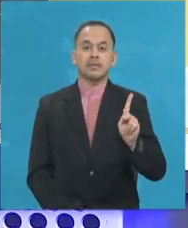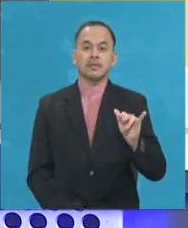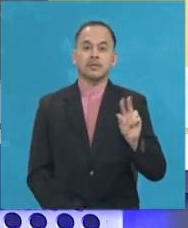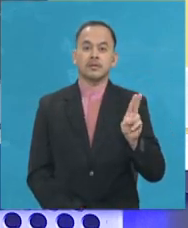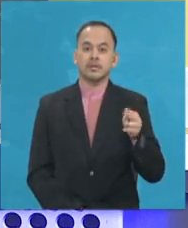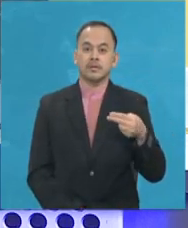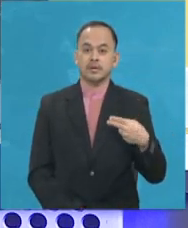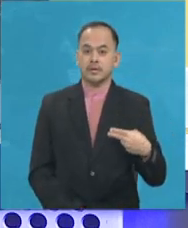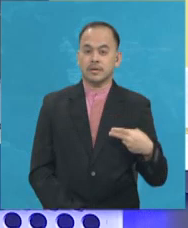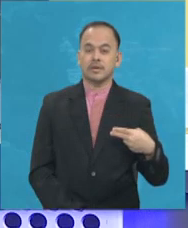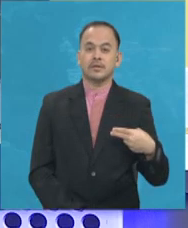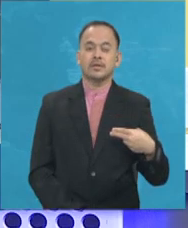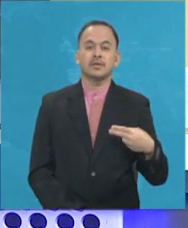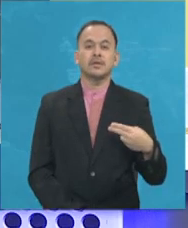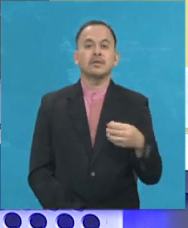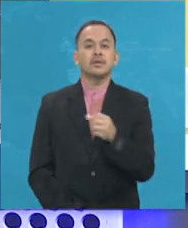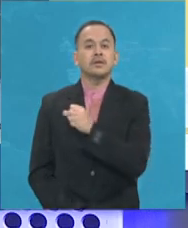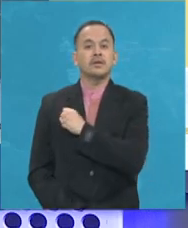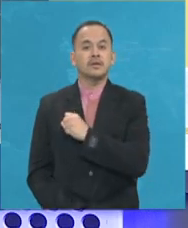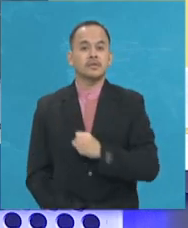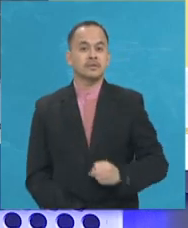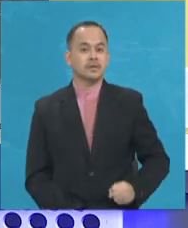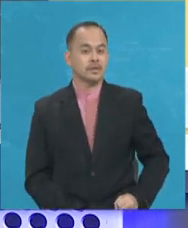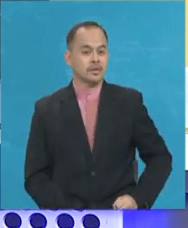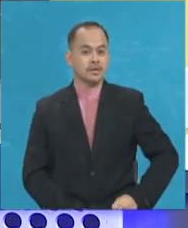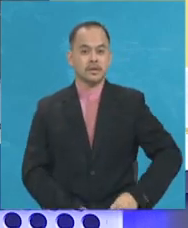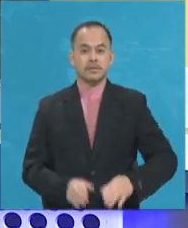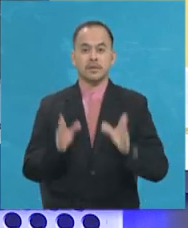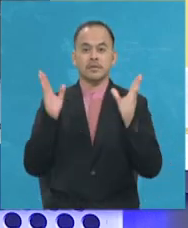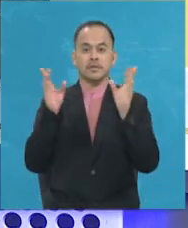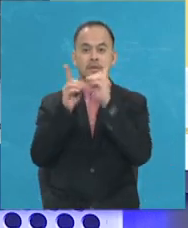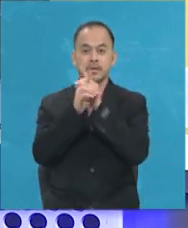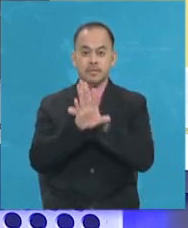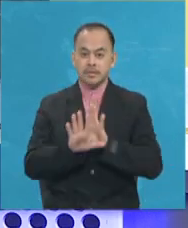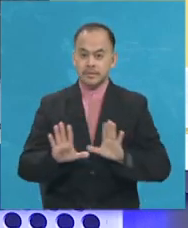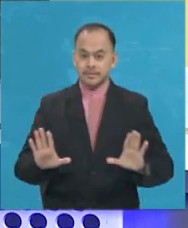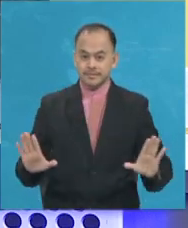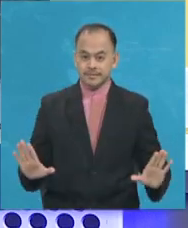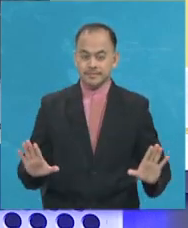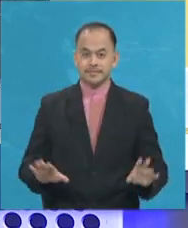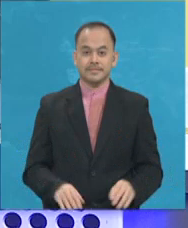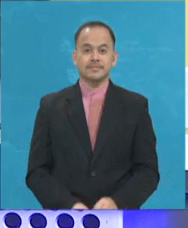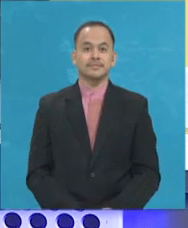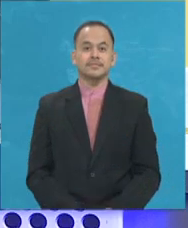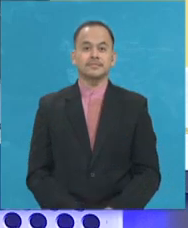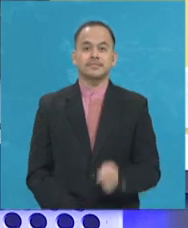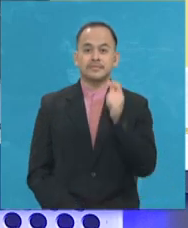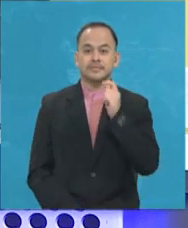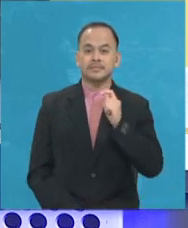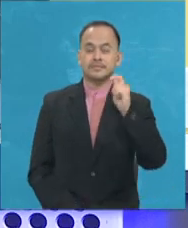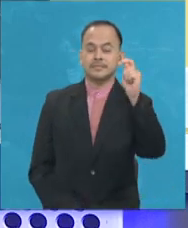Sultan Haji Omar Ali saifuddien Shadow Ferry waddin shoutan dan yang di-pertuan negara Brunei Darussalam